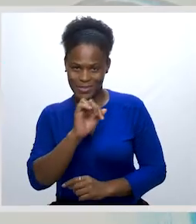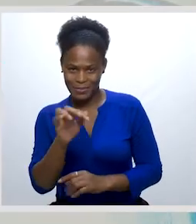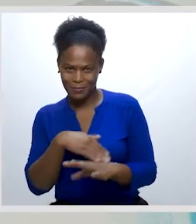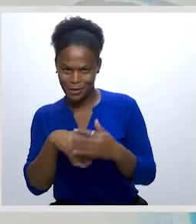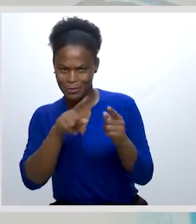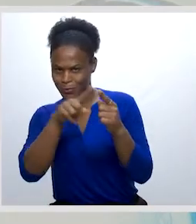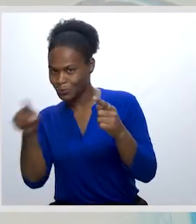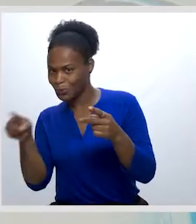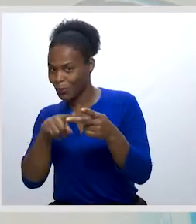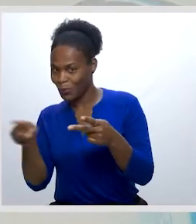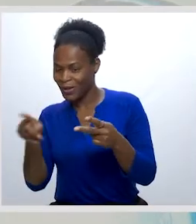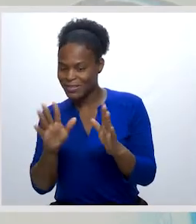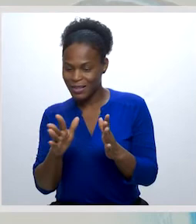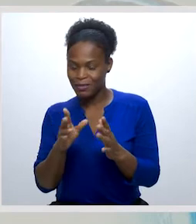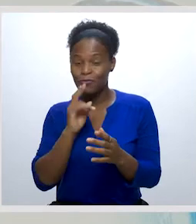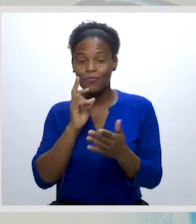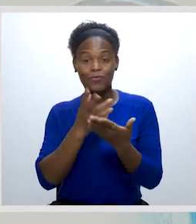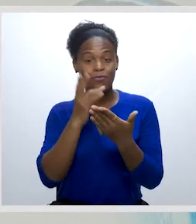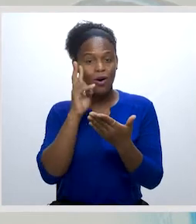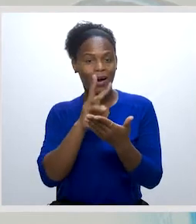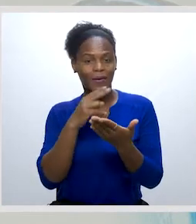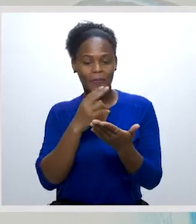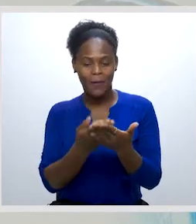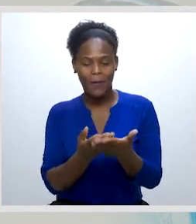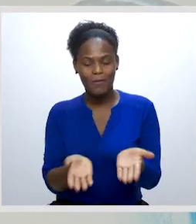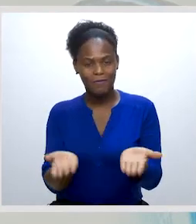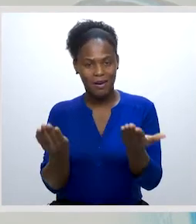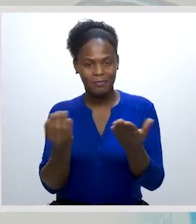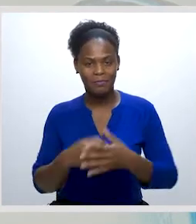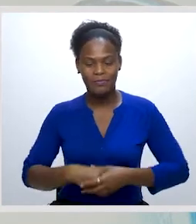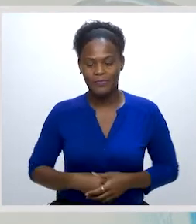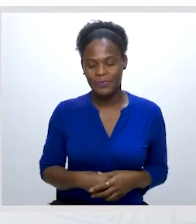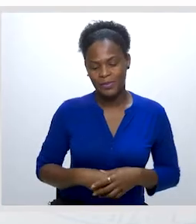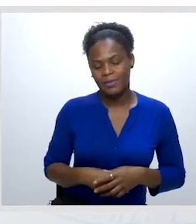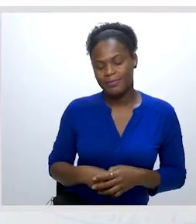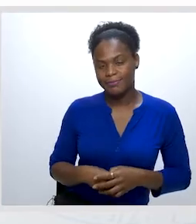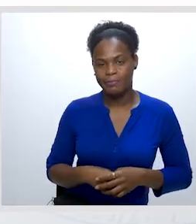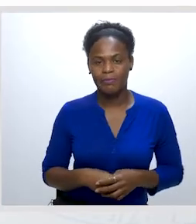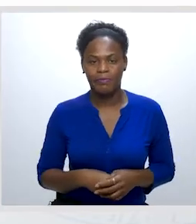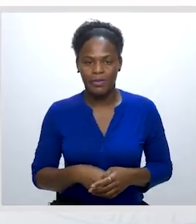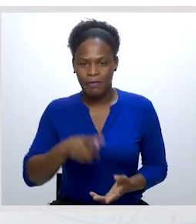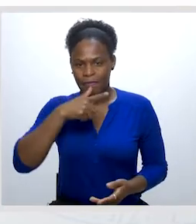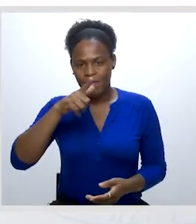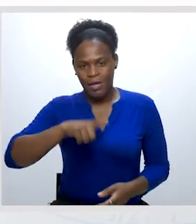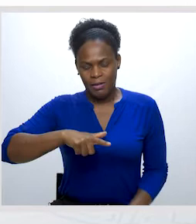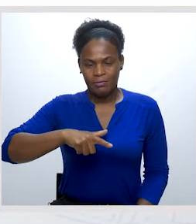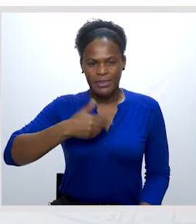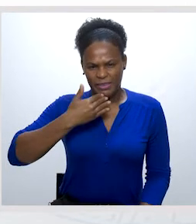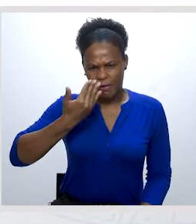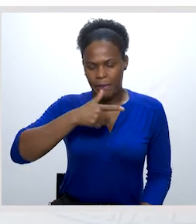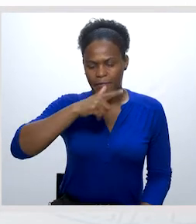Conseguiram? Oui? On va voir les réponses? On y va? Le petit